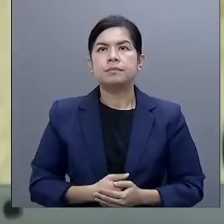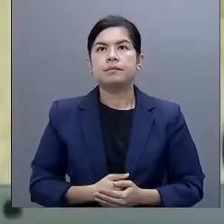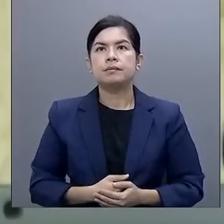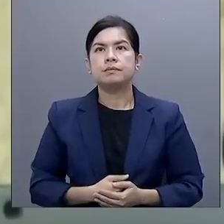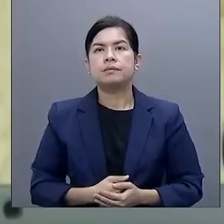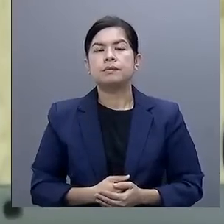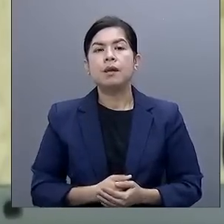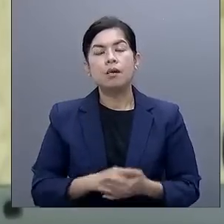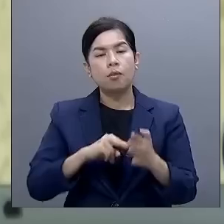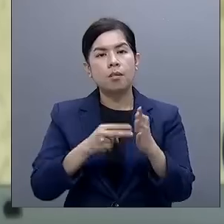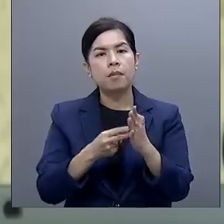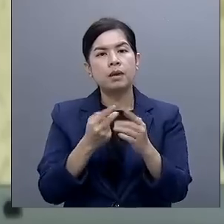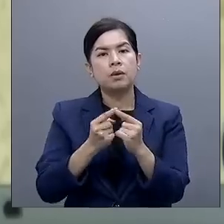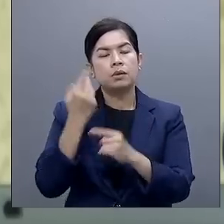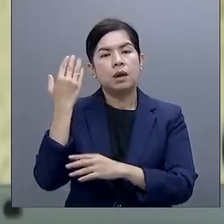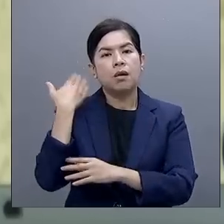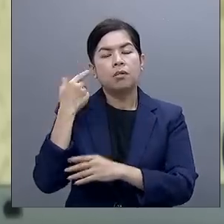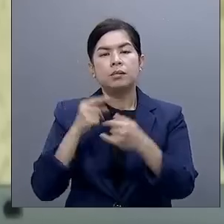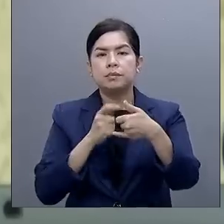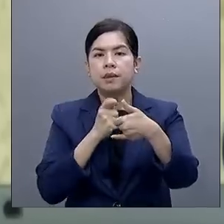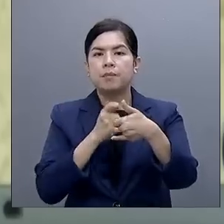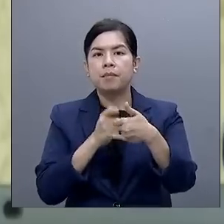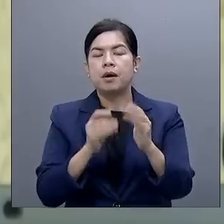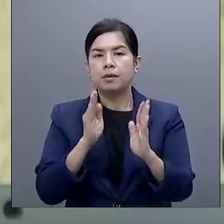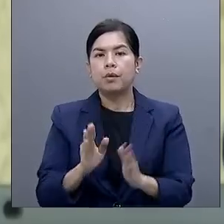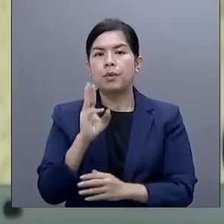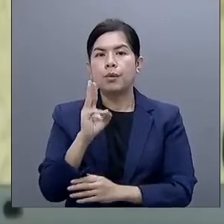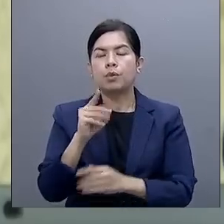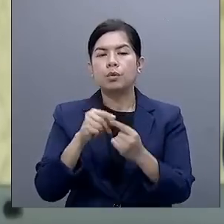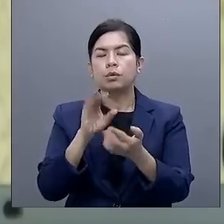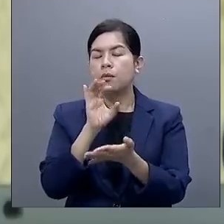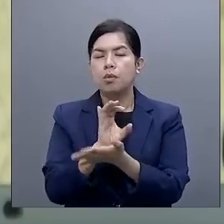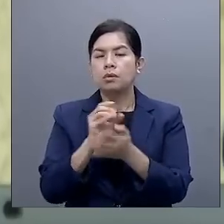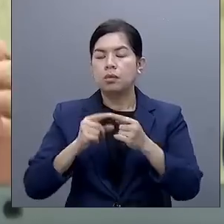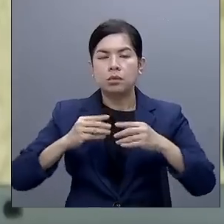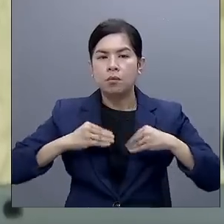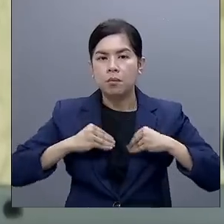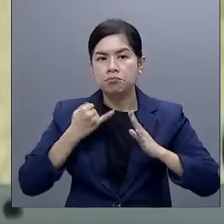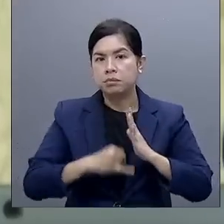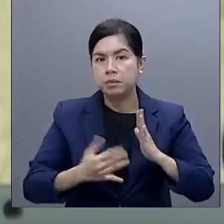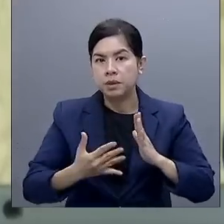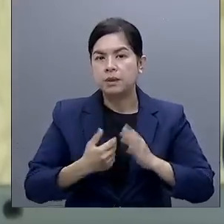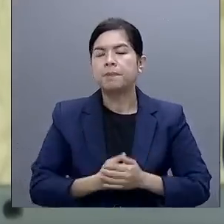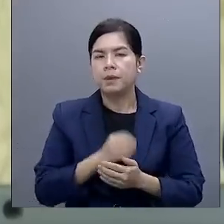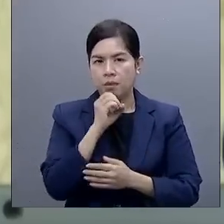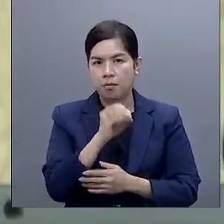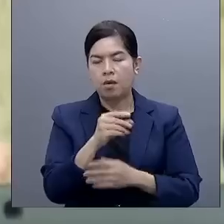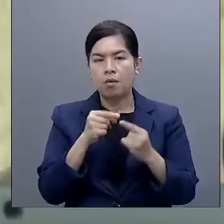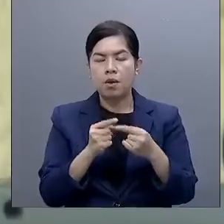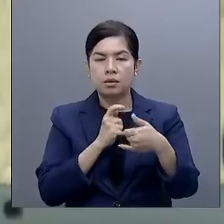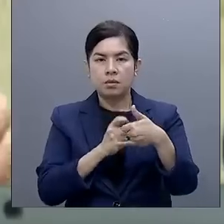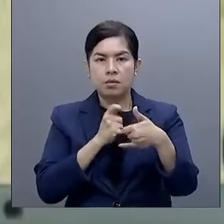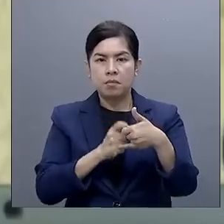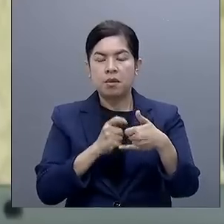การสอบตำรวจ6คนไม่มีใครที่การรับสารภาพว่าเป็นคนเรียกรับ ในขณะที่สอบครั้งแรกยังไม่มีครับแต่ณ